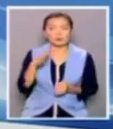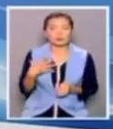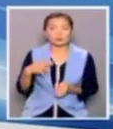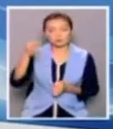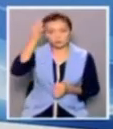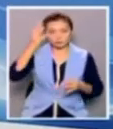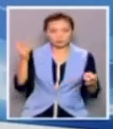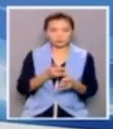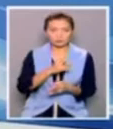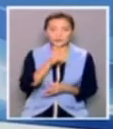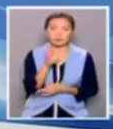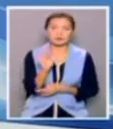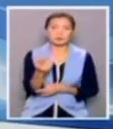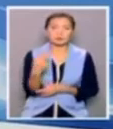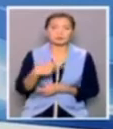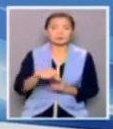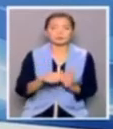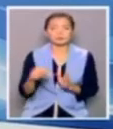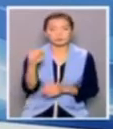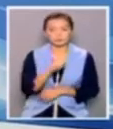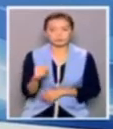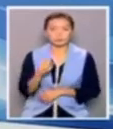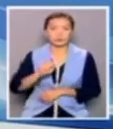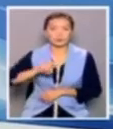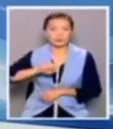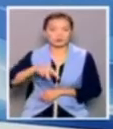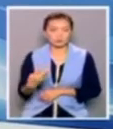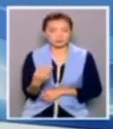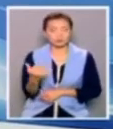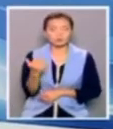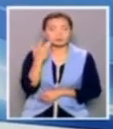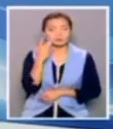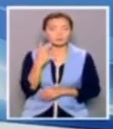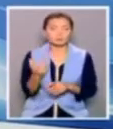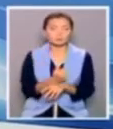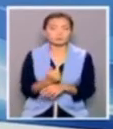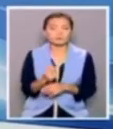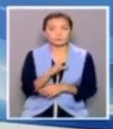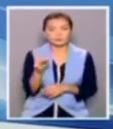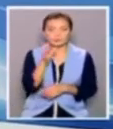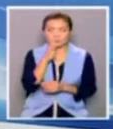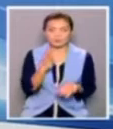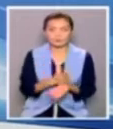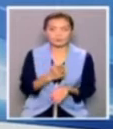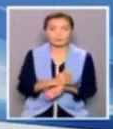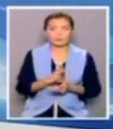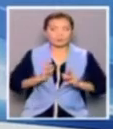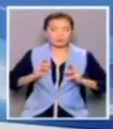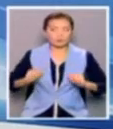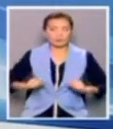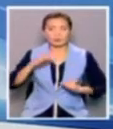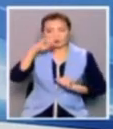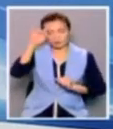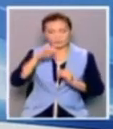жет. Осыдан бір ғасыр бұрын 26 тамызда алаш қайраткерлері қылышынан қан тамған кеңестік заманда тайсалмастан